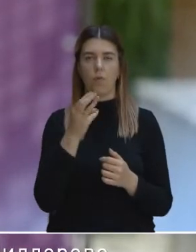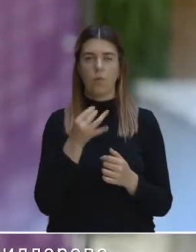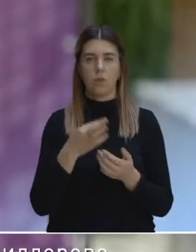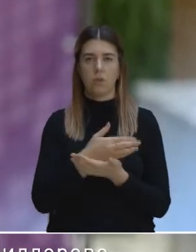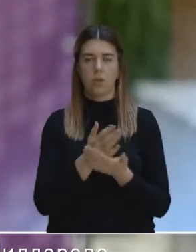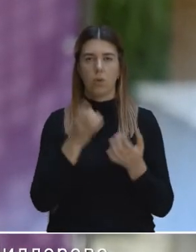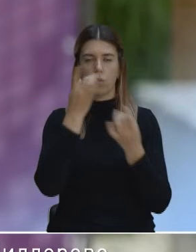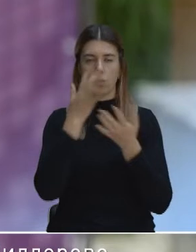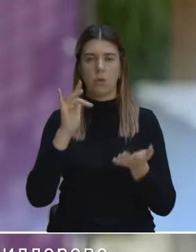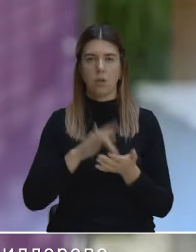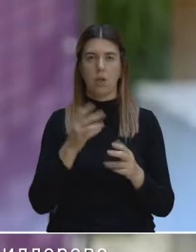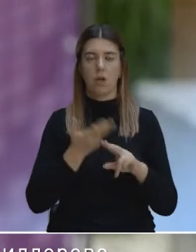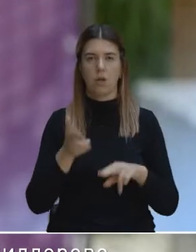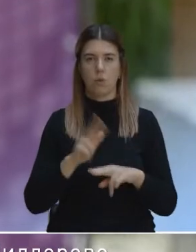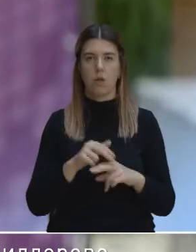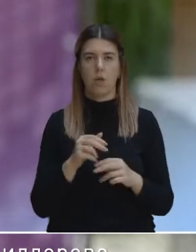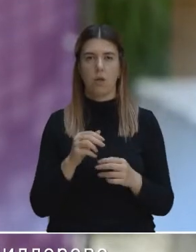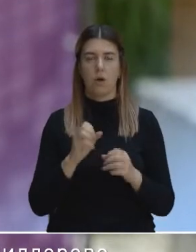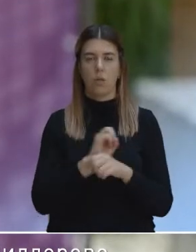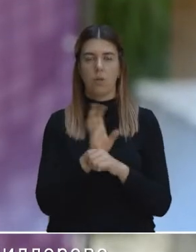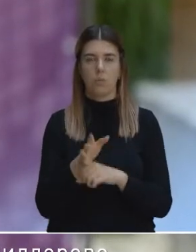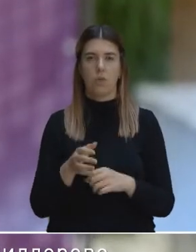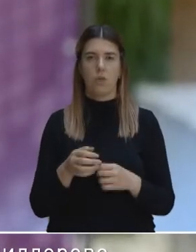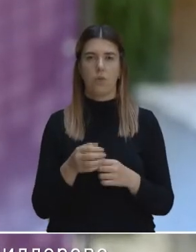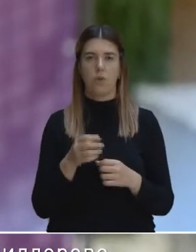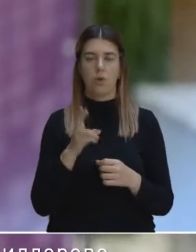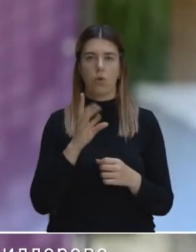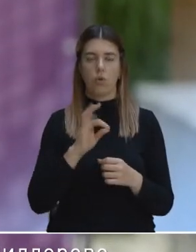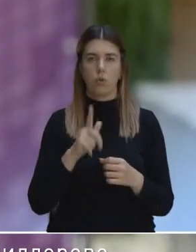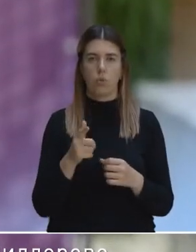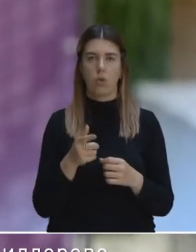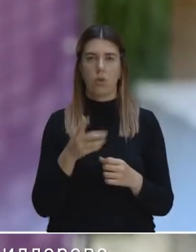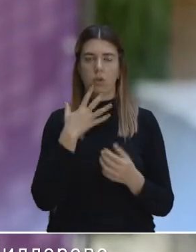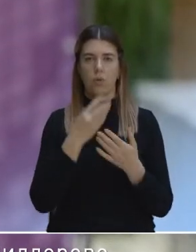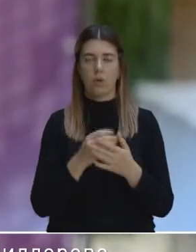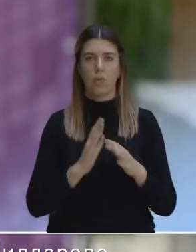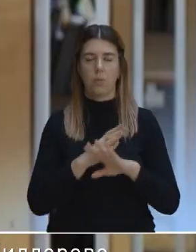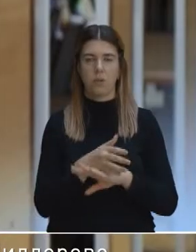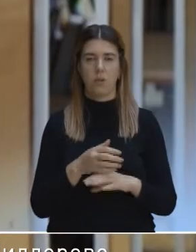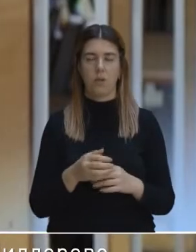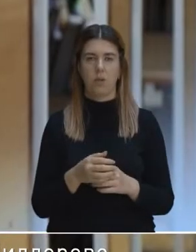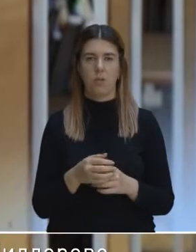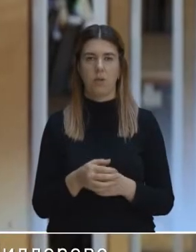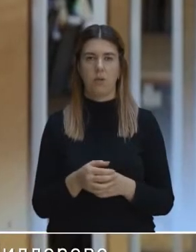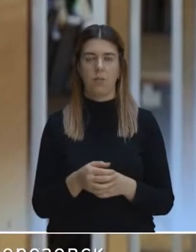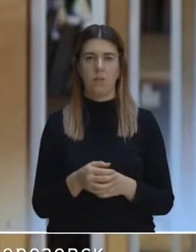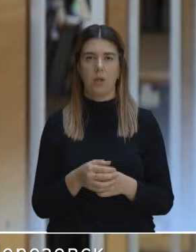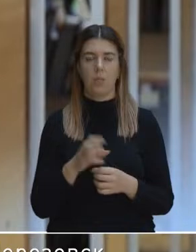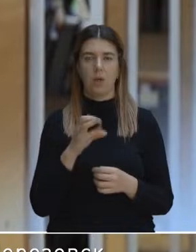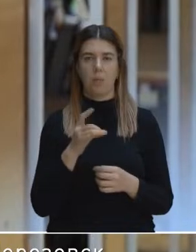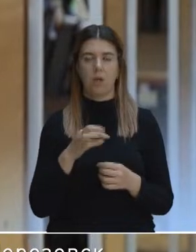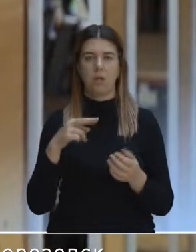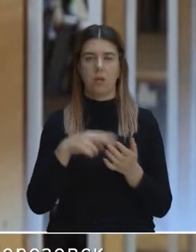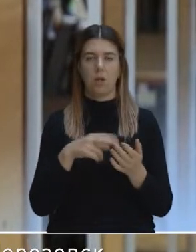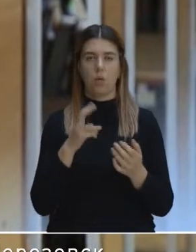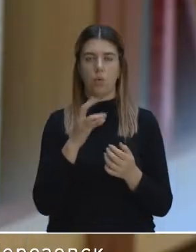многофункциональными культурными центрами, которые обеспечивают досуг своим посетителям. Мероприятие